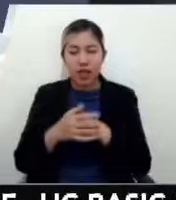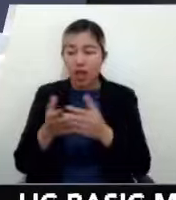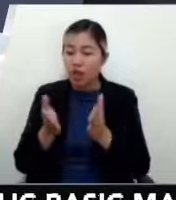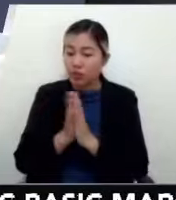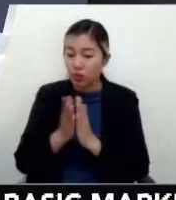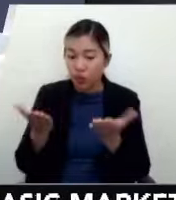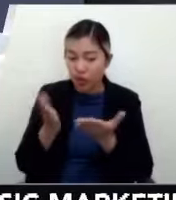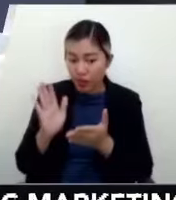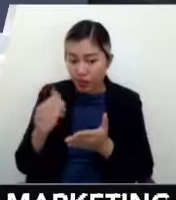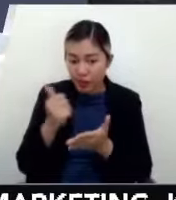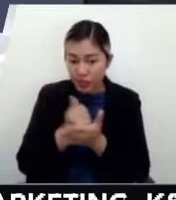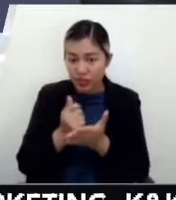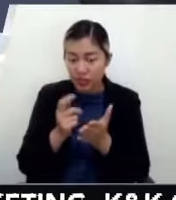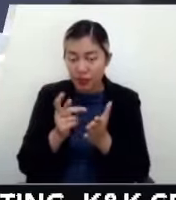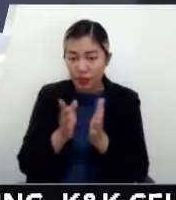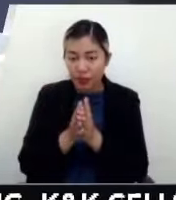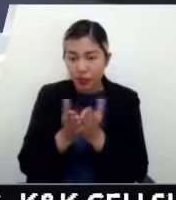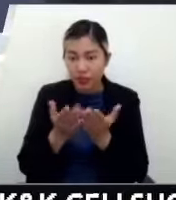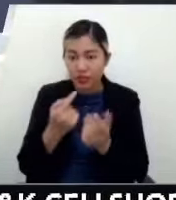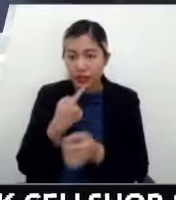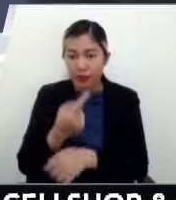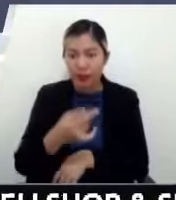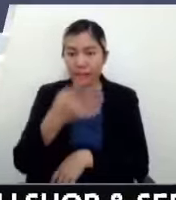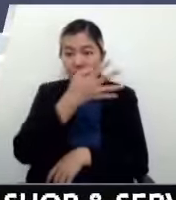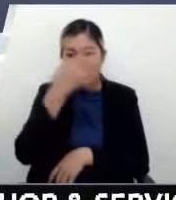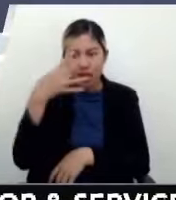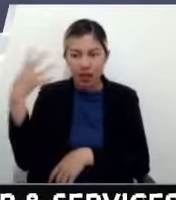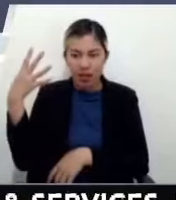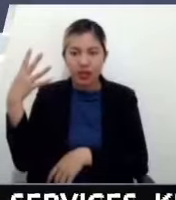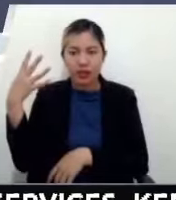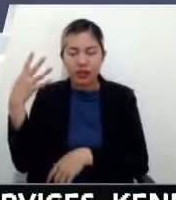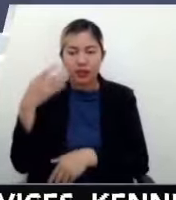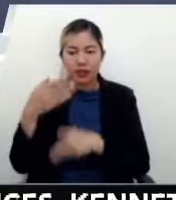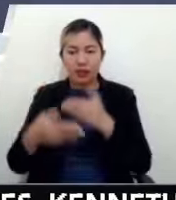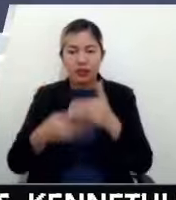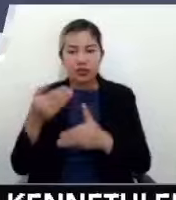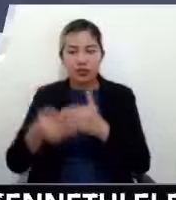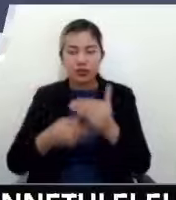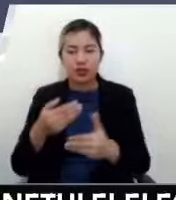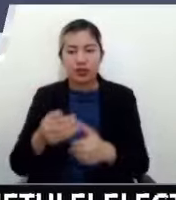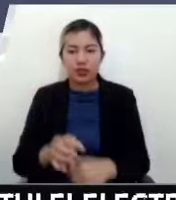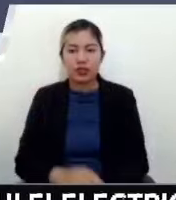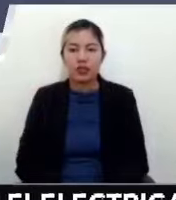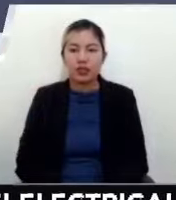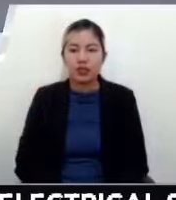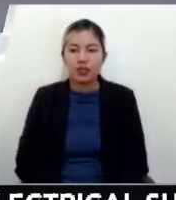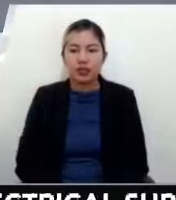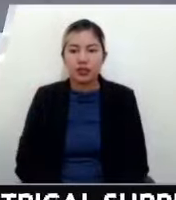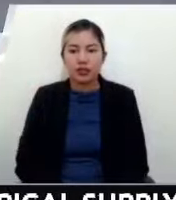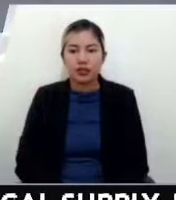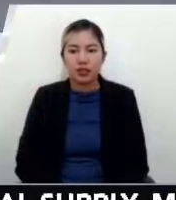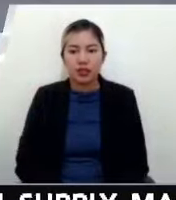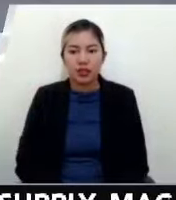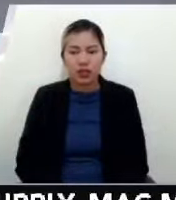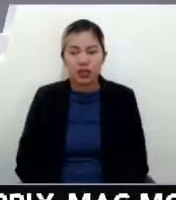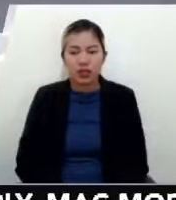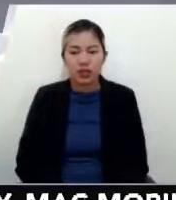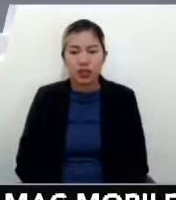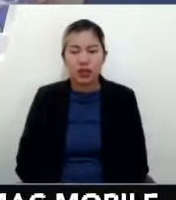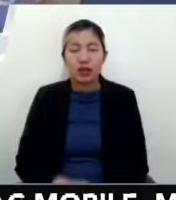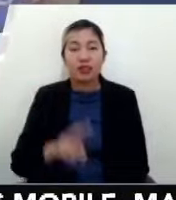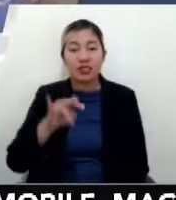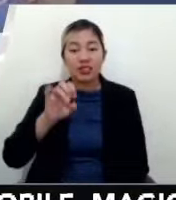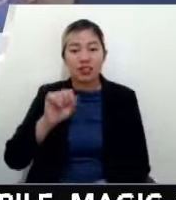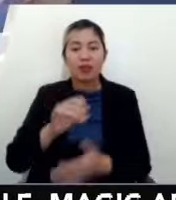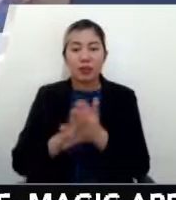nasa BI daw for process of downgrading. Working visa, pero dina-downgrade na ngayon as tourist. Na-inquest sila sa